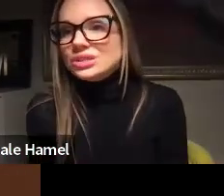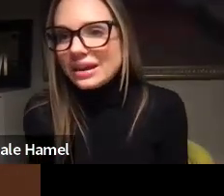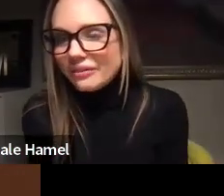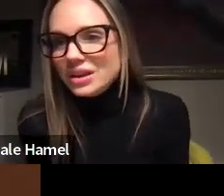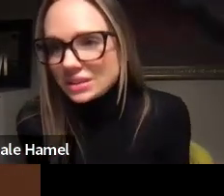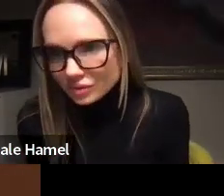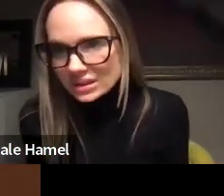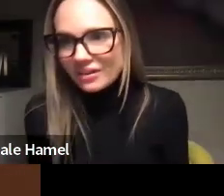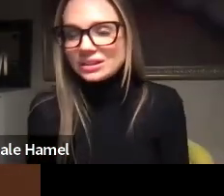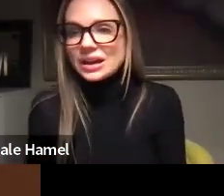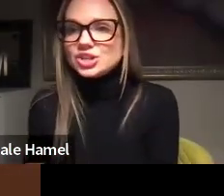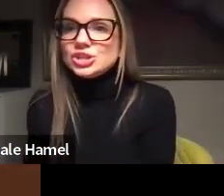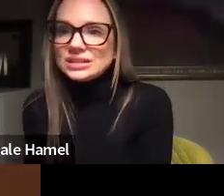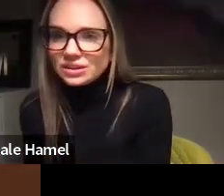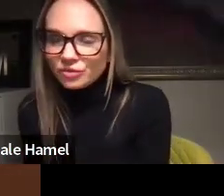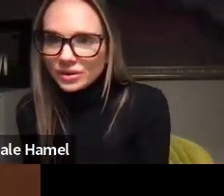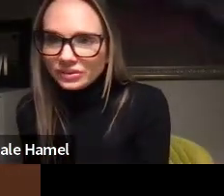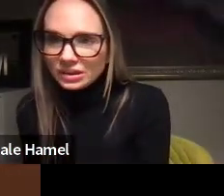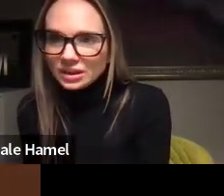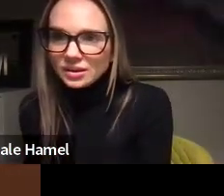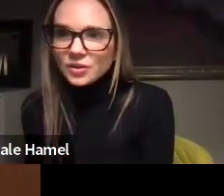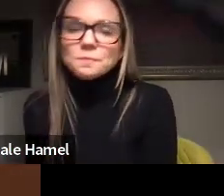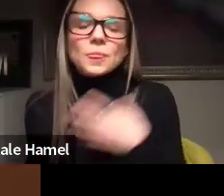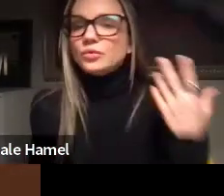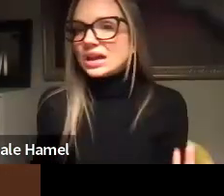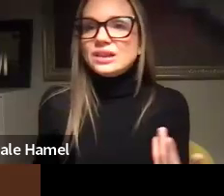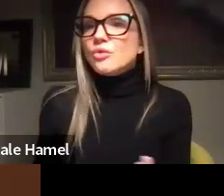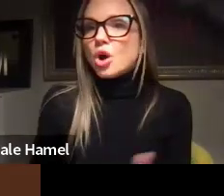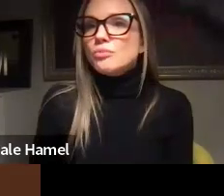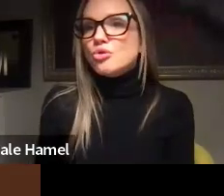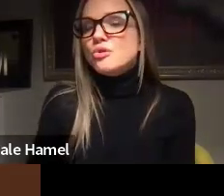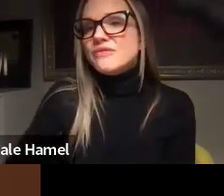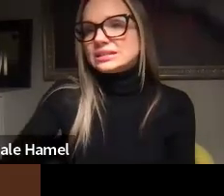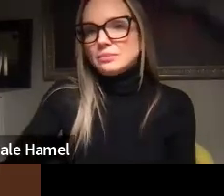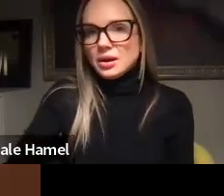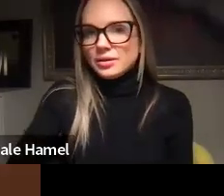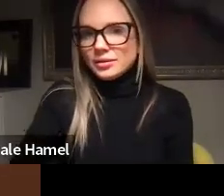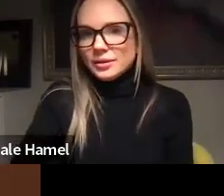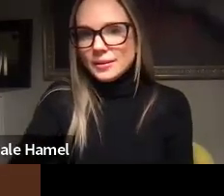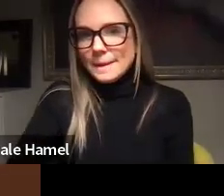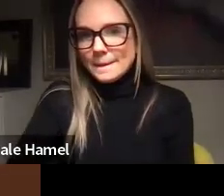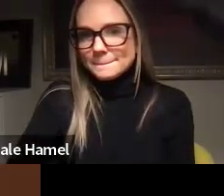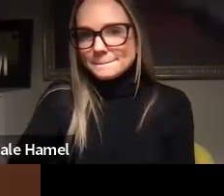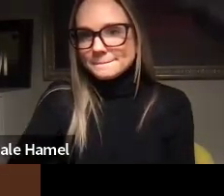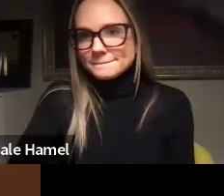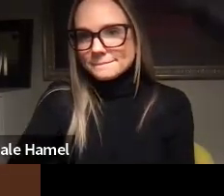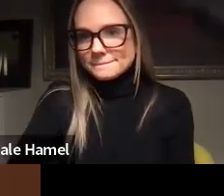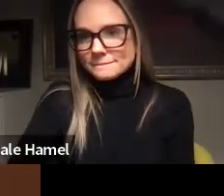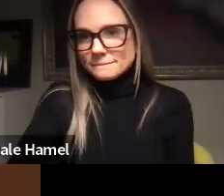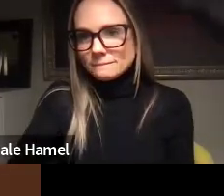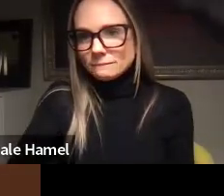morphologie, que vous savez ce qui vous avantage et ce qu'il faut éviter, vous allez le voir beaucoup plus facilement.